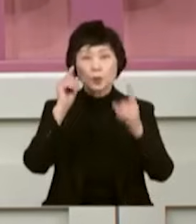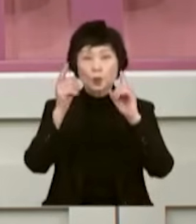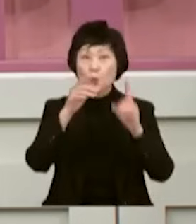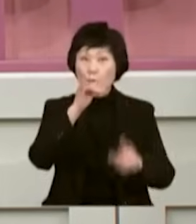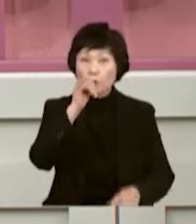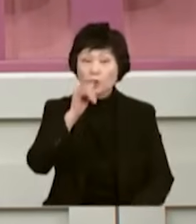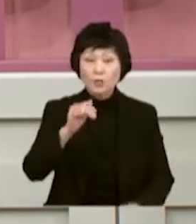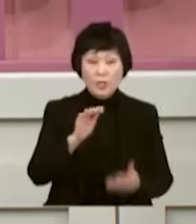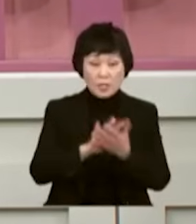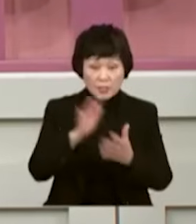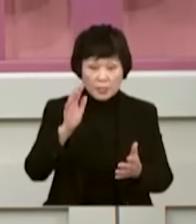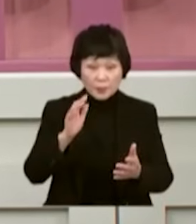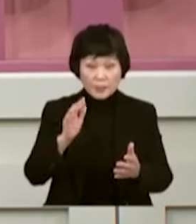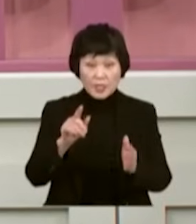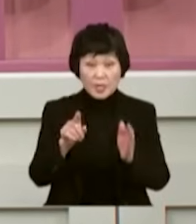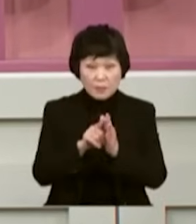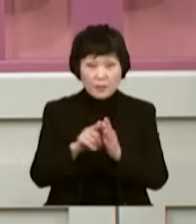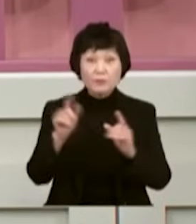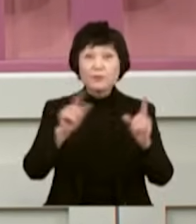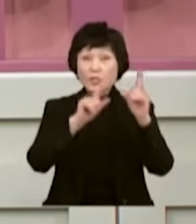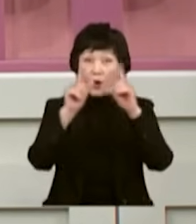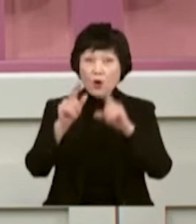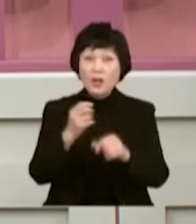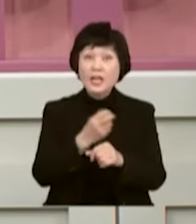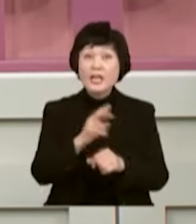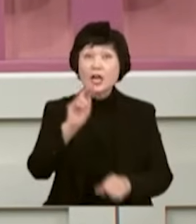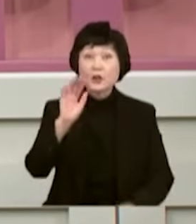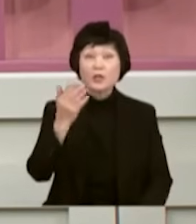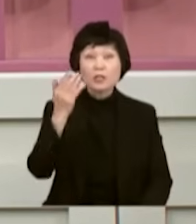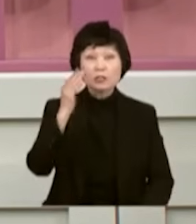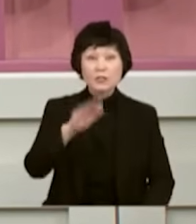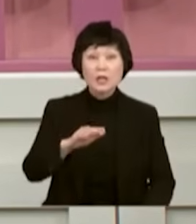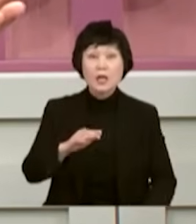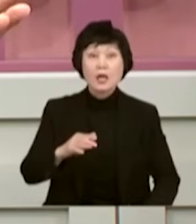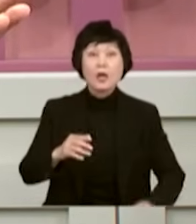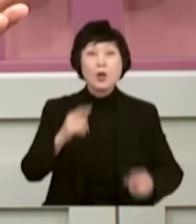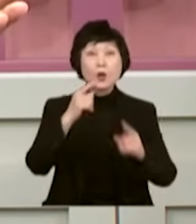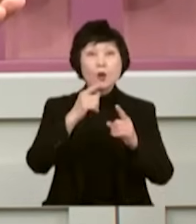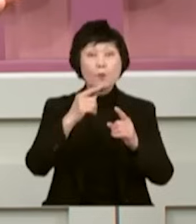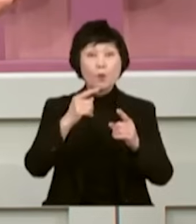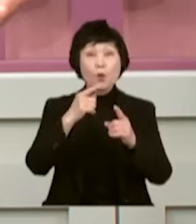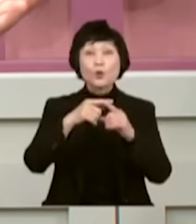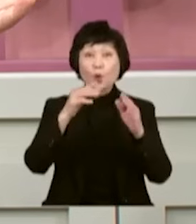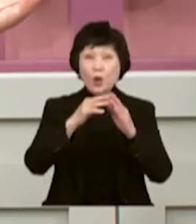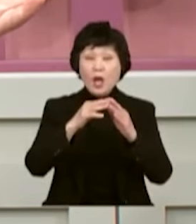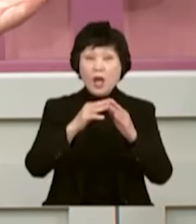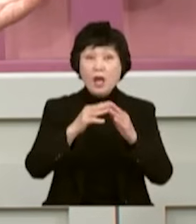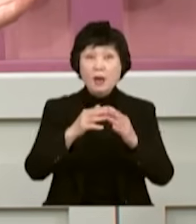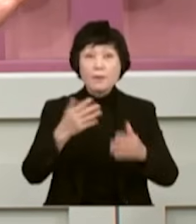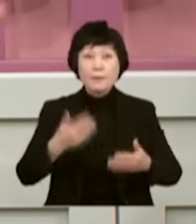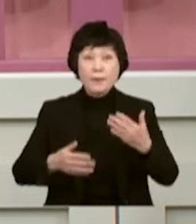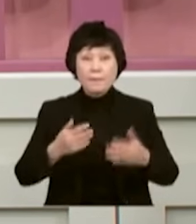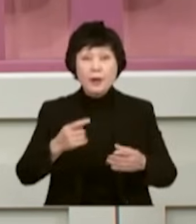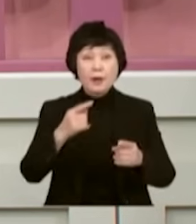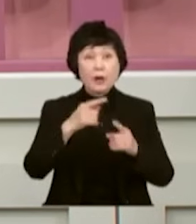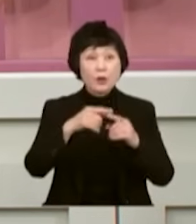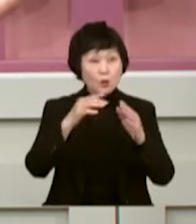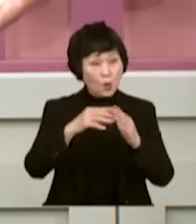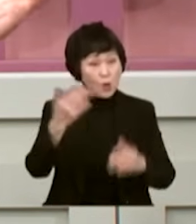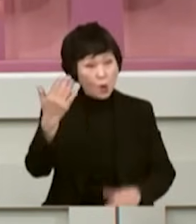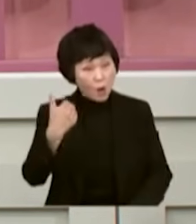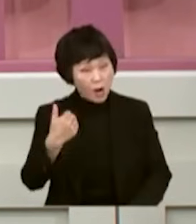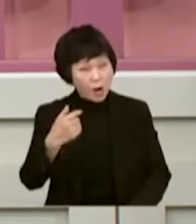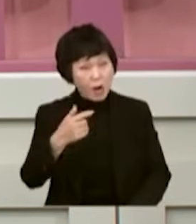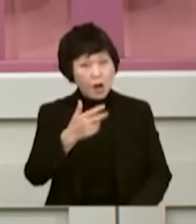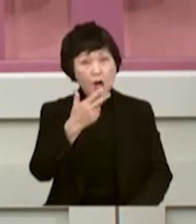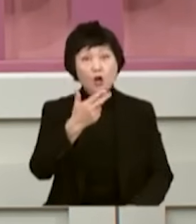막 뜨겁게 신앙생활 해야 되는데 인테리어 회사가 바쁘면 주일날 교회 나오라니까 주일날 그 저기 회사